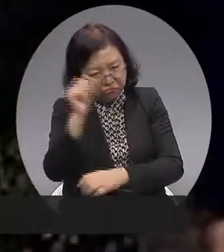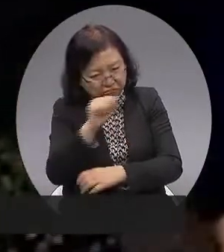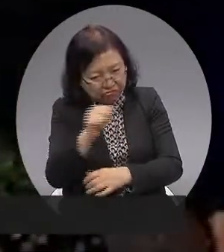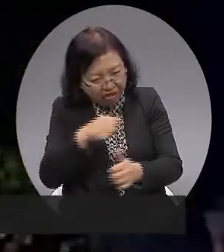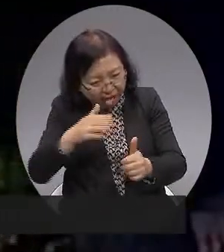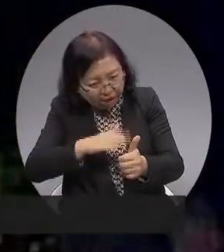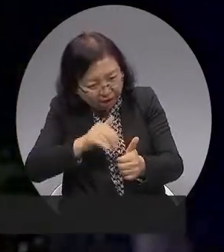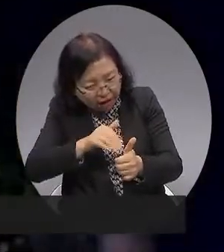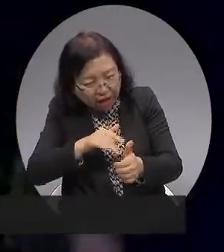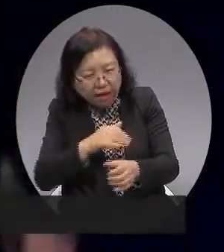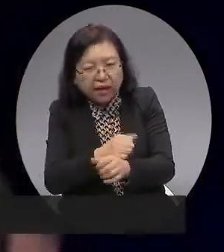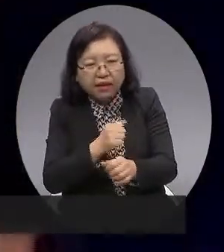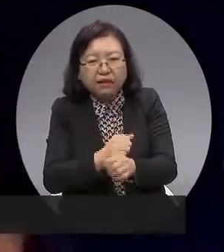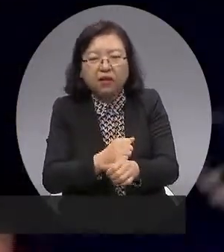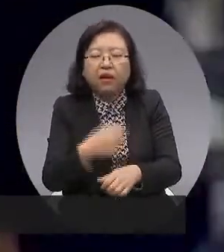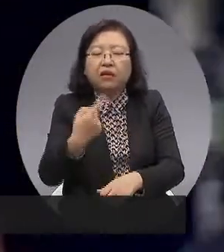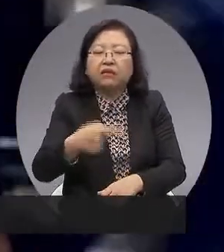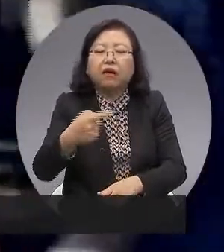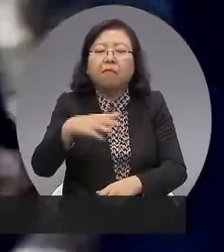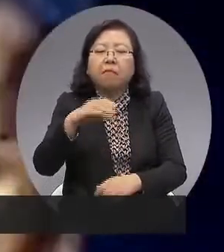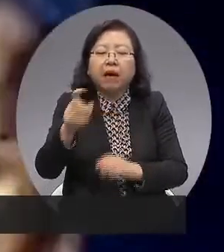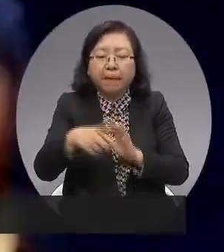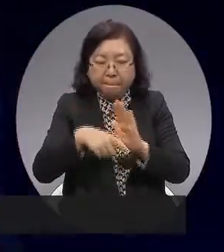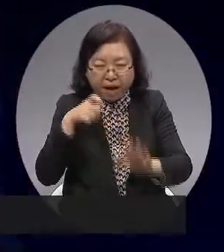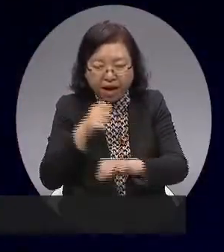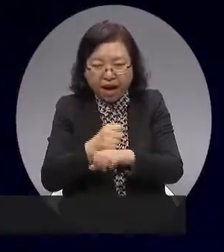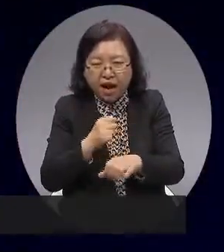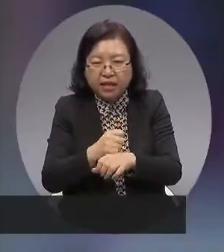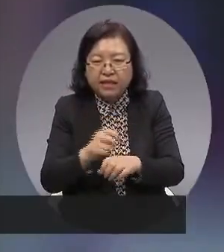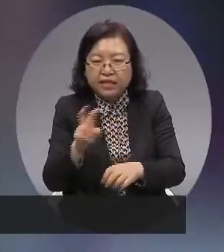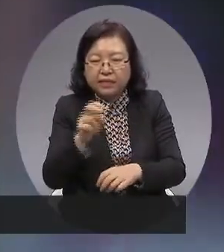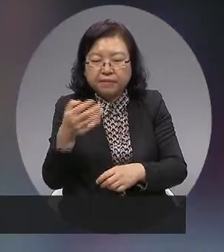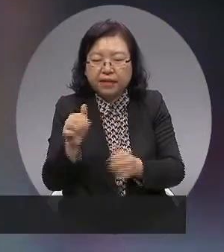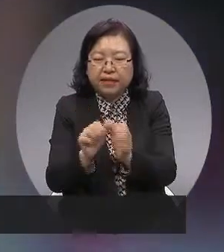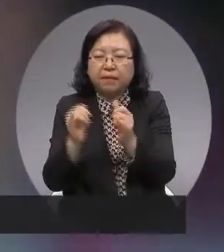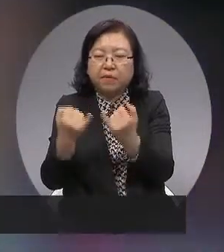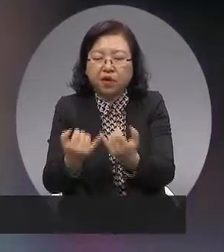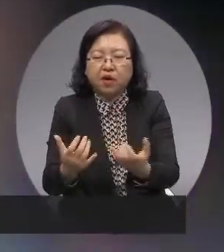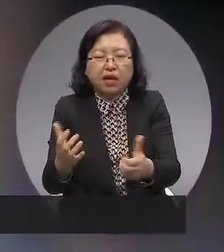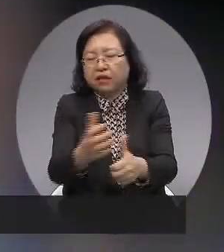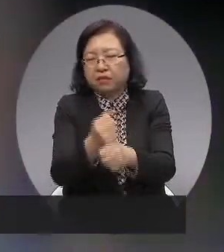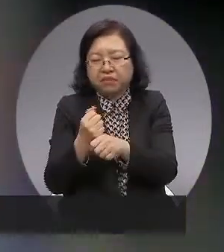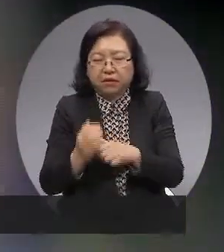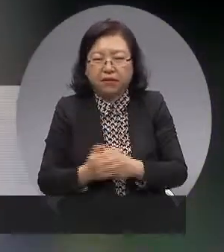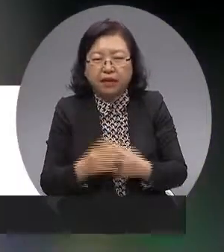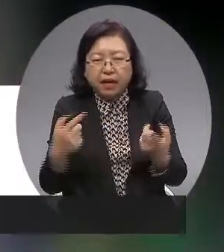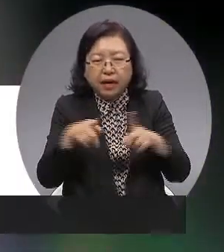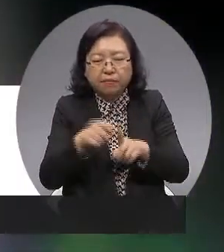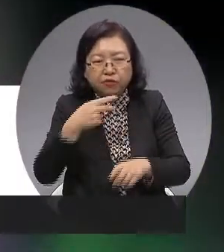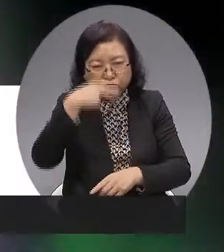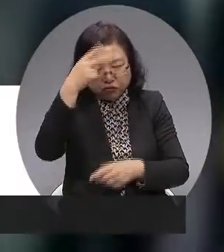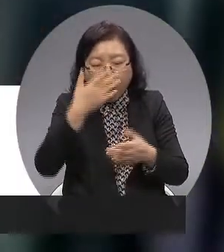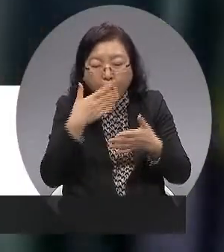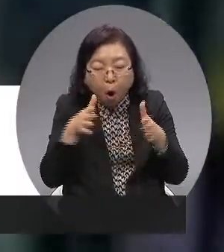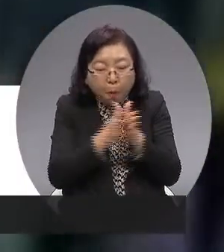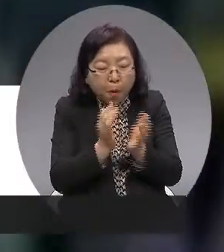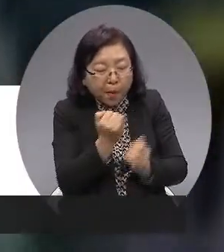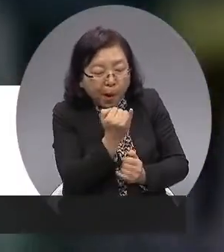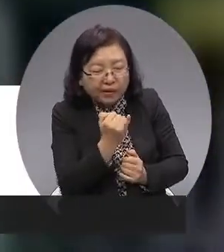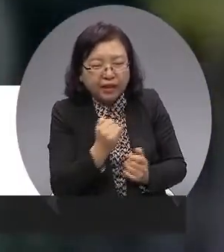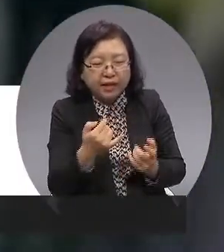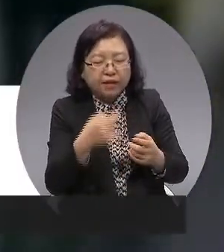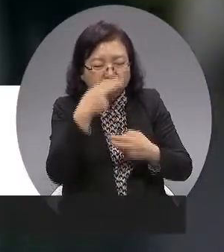모두 10명에게 1천만 원을 뜯어낸 20대 남녀 일당이 붙잡혔습니다. 함께 술을 마신 공범 여성이 집에 같이